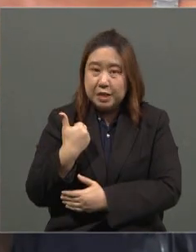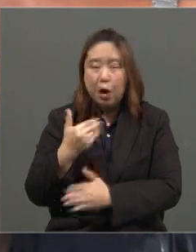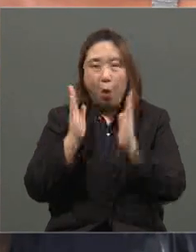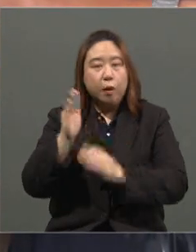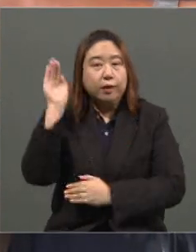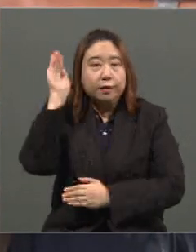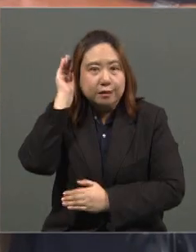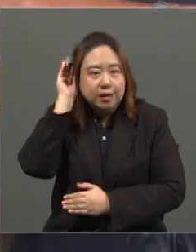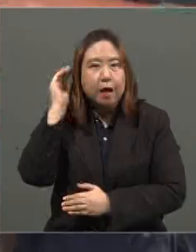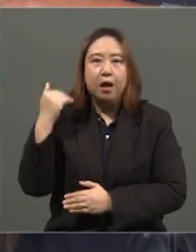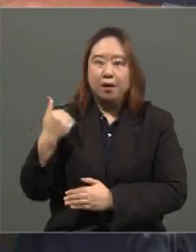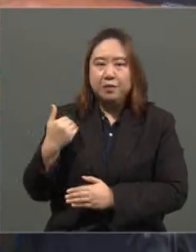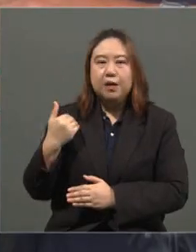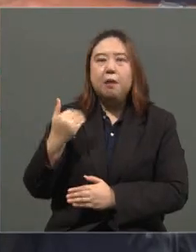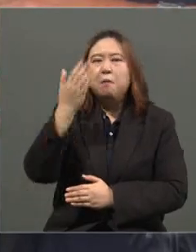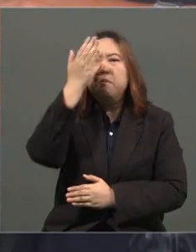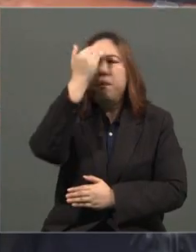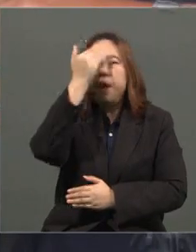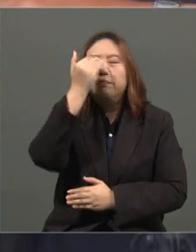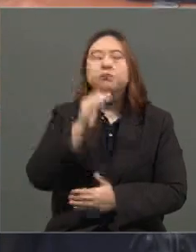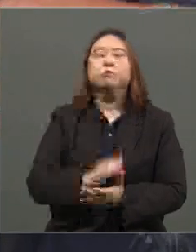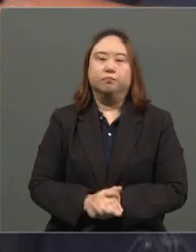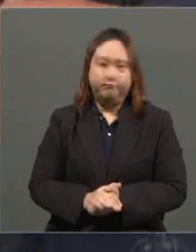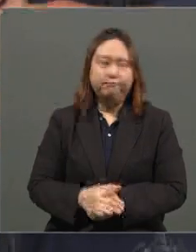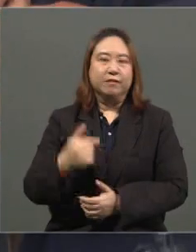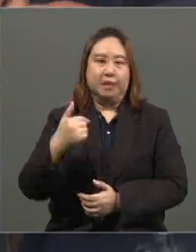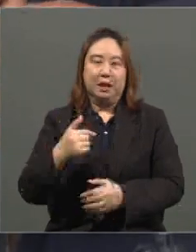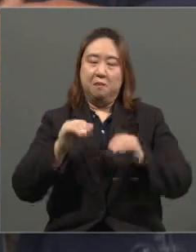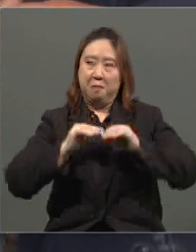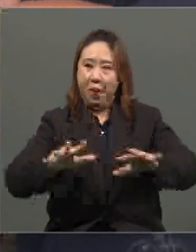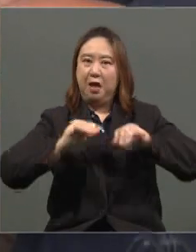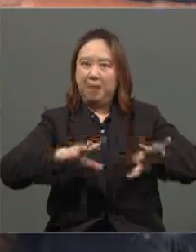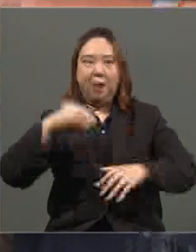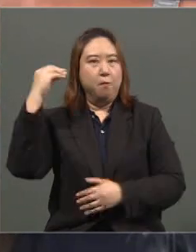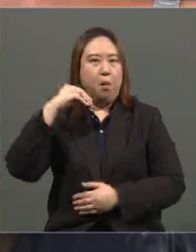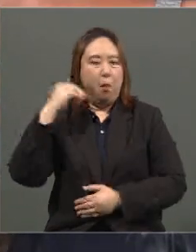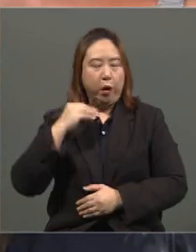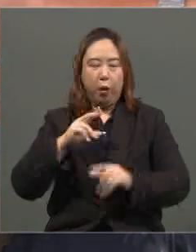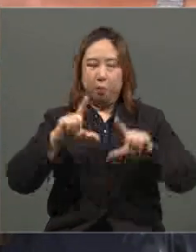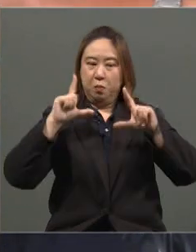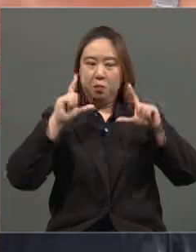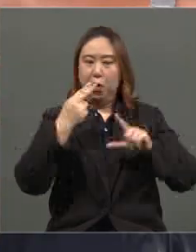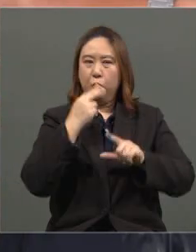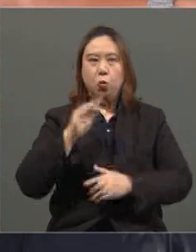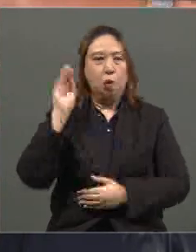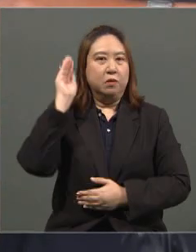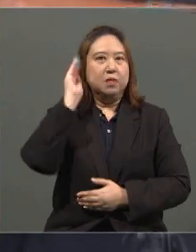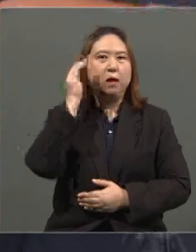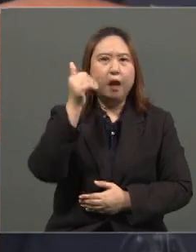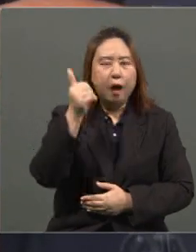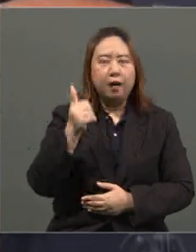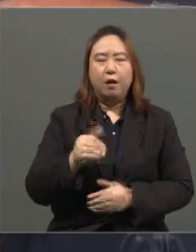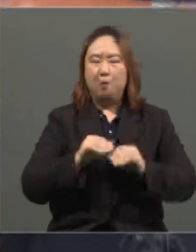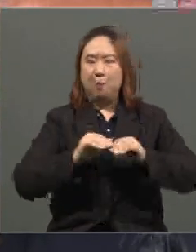งเชื่อก็เพราะหมอดูคนนี้มีการออกสื่อสร้างความน่าเชื่อถือสร้างโปรไฟล์จนเป็นที่